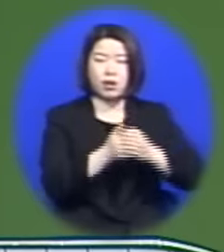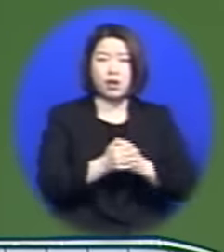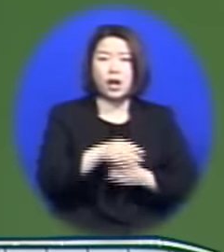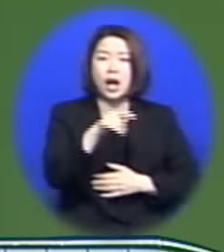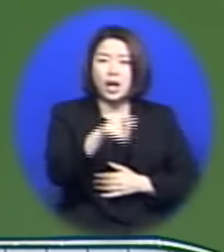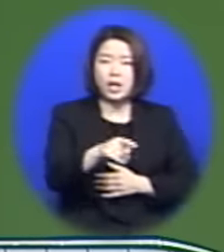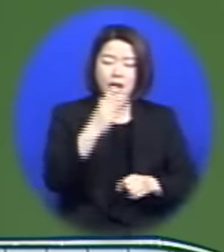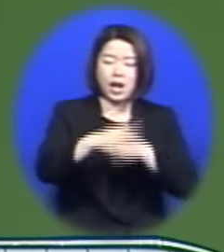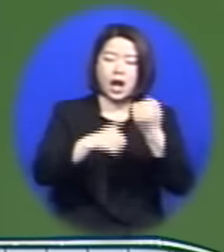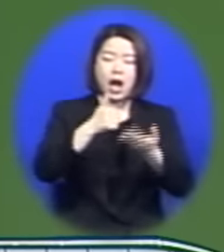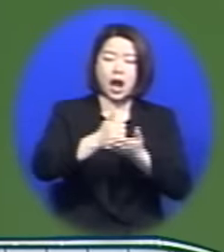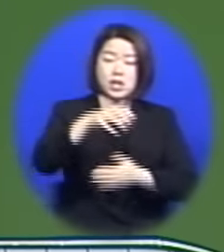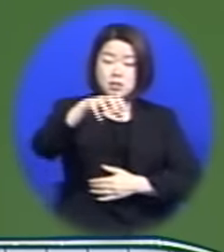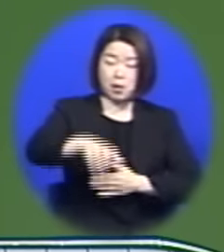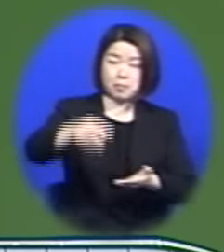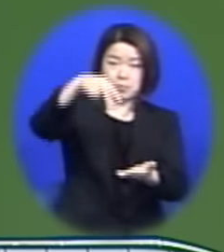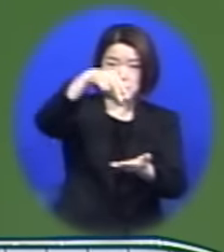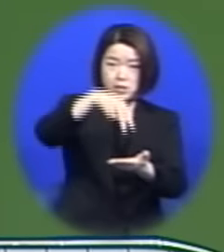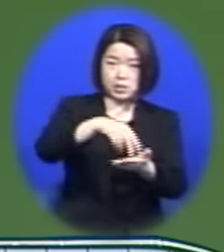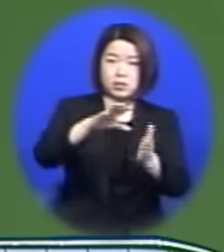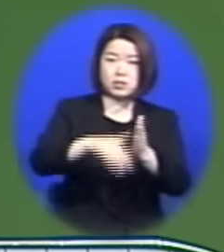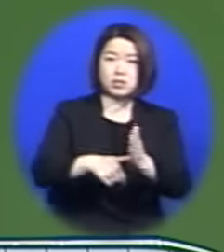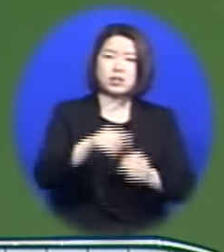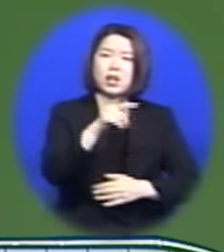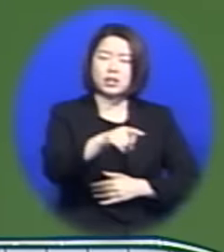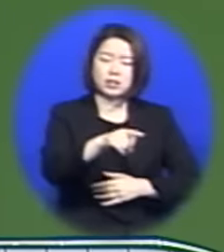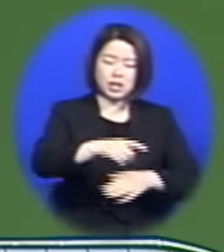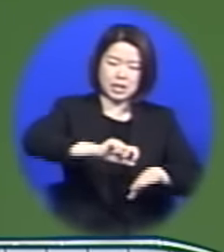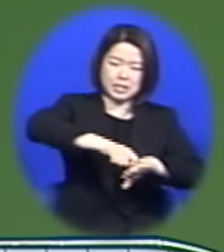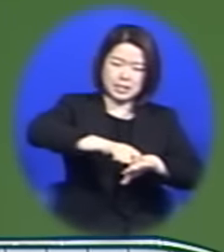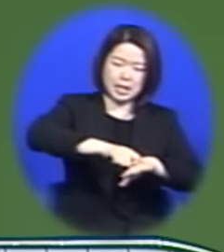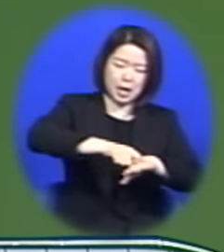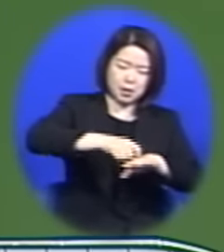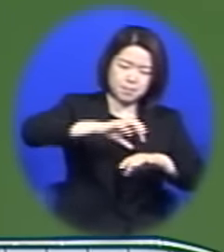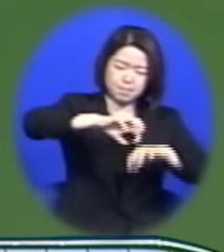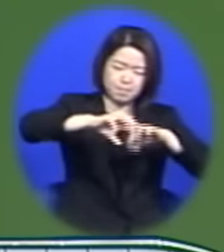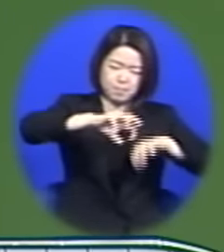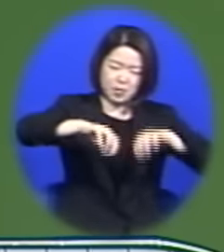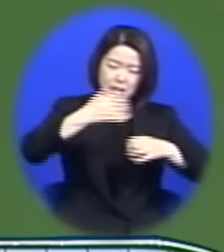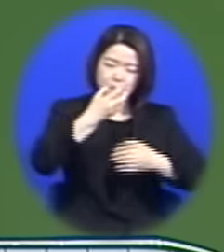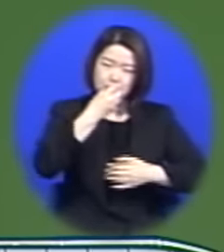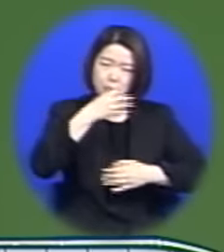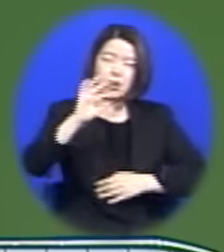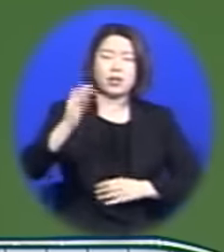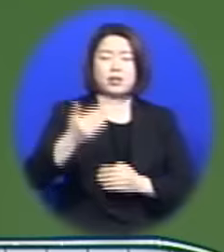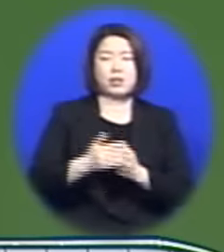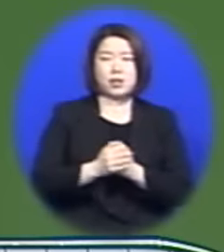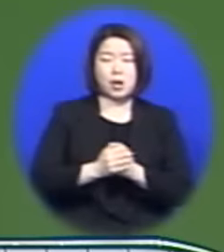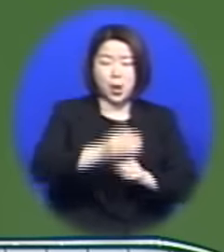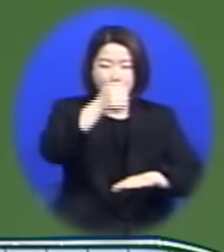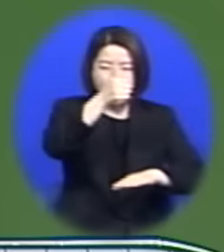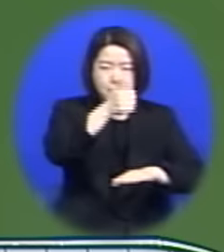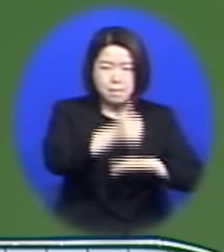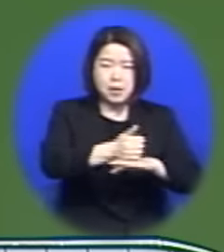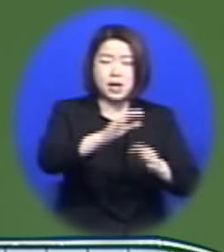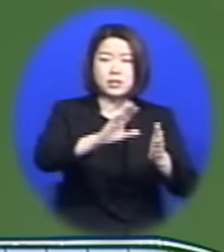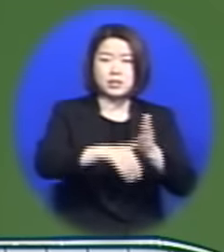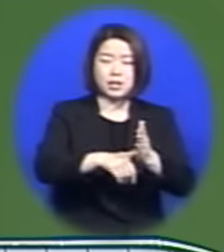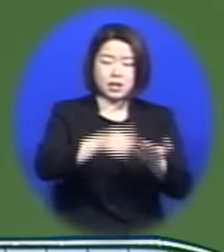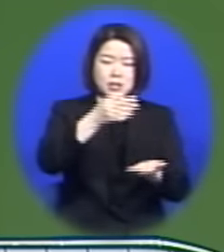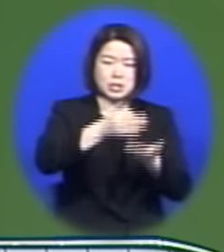이것이 하나님 앞에 섰을 때 그의 살을 파고 먹을 것이라 말세에 재물을